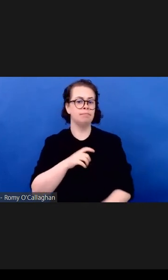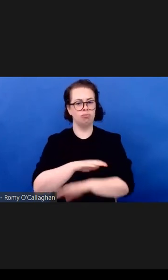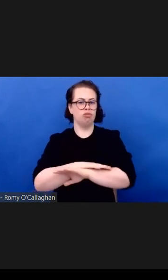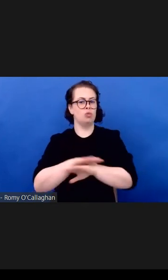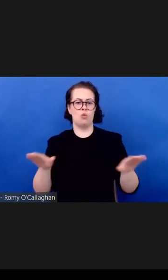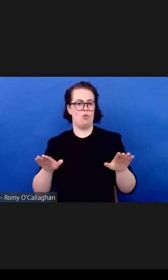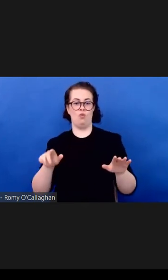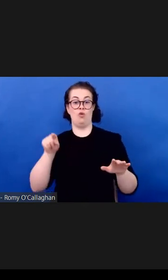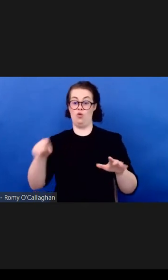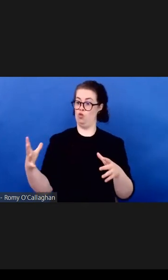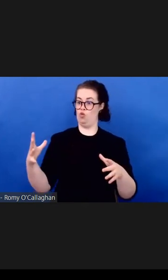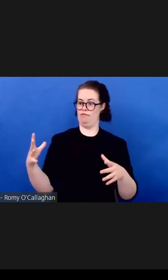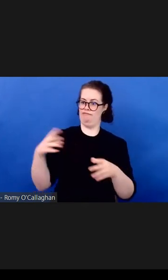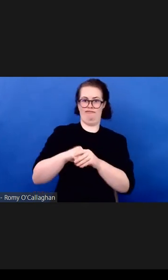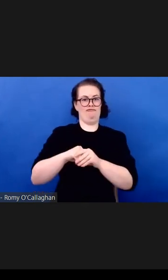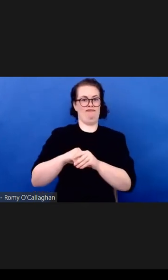পারবে।